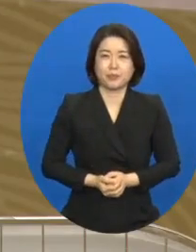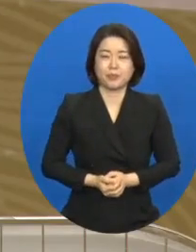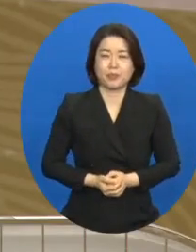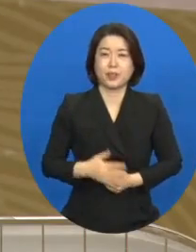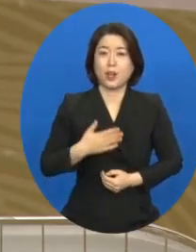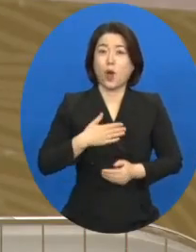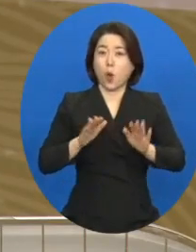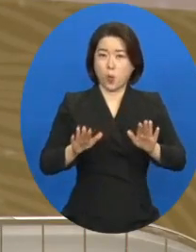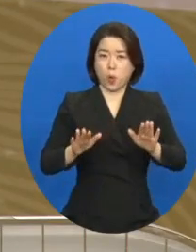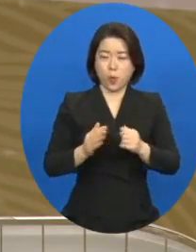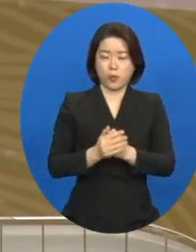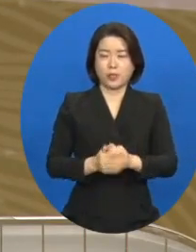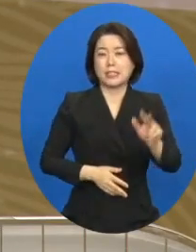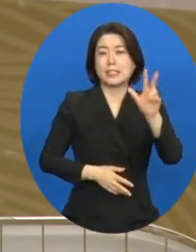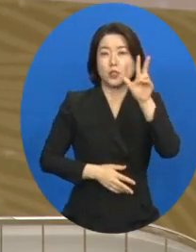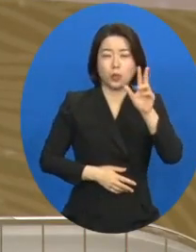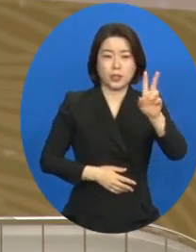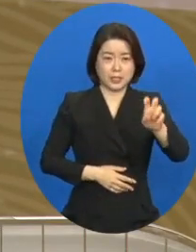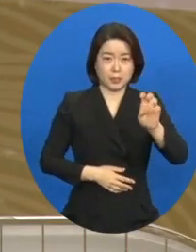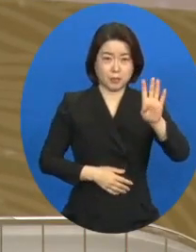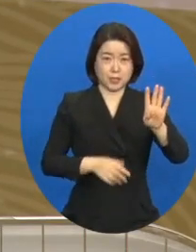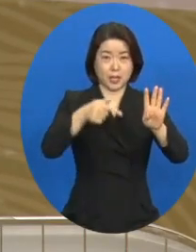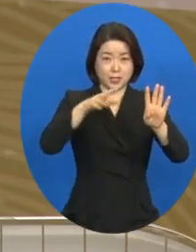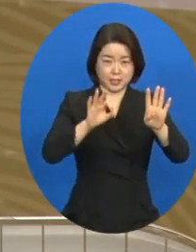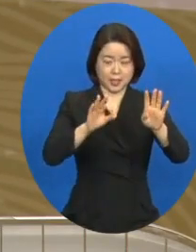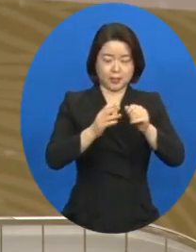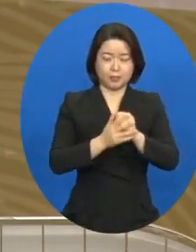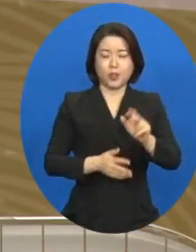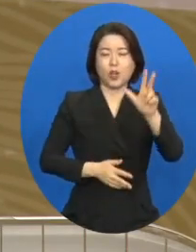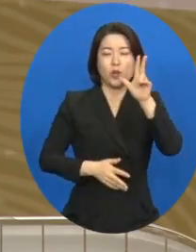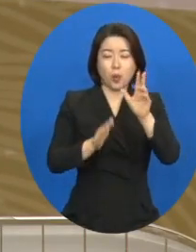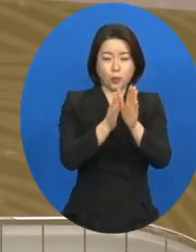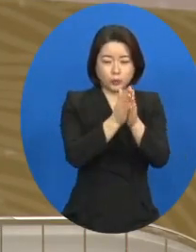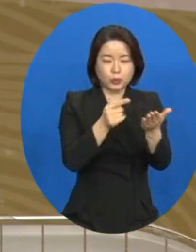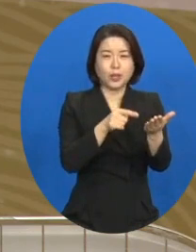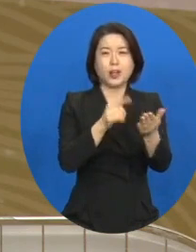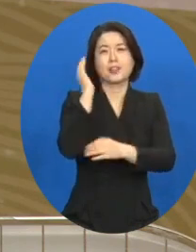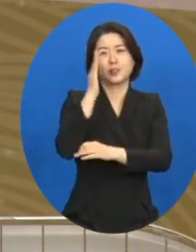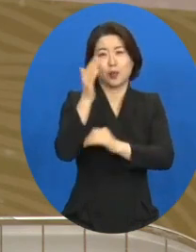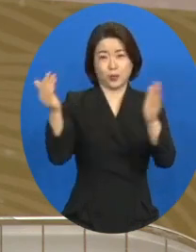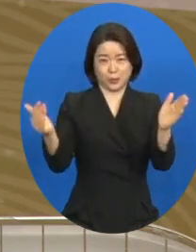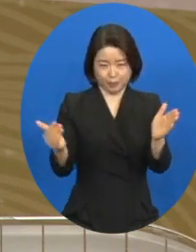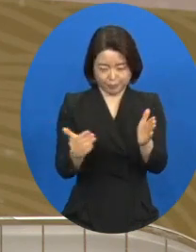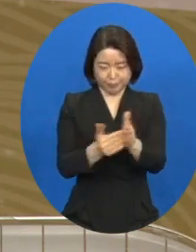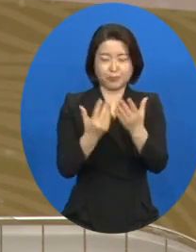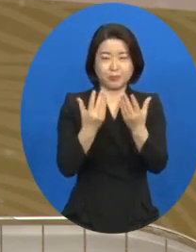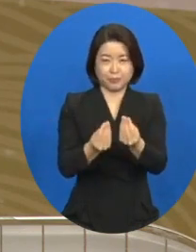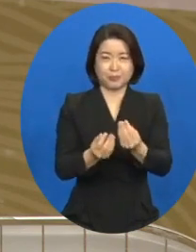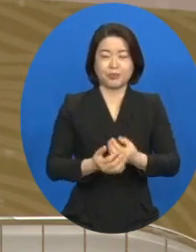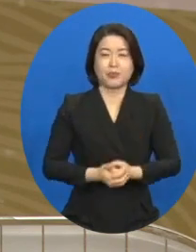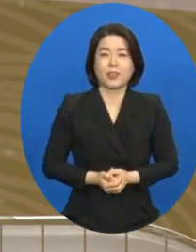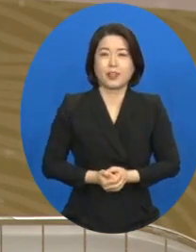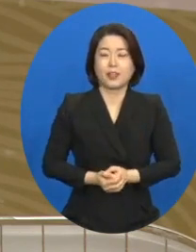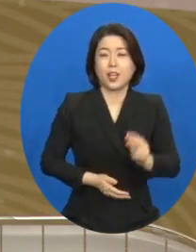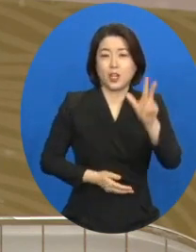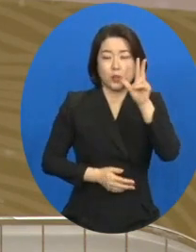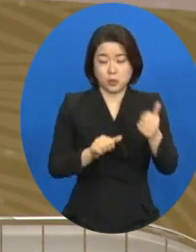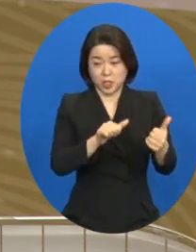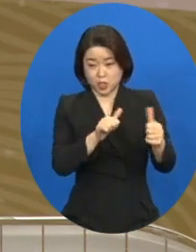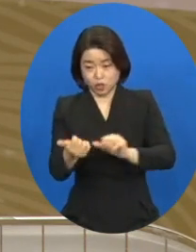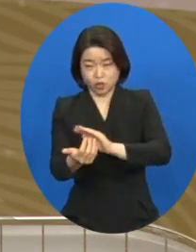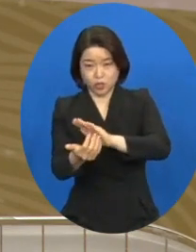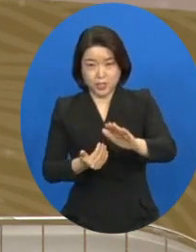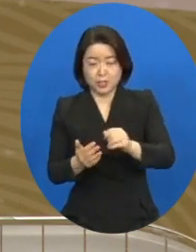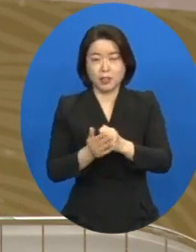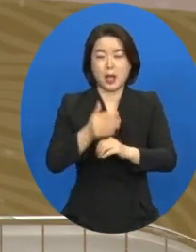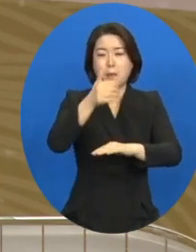저는 오늘 여호수아 24장으로 여호수아 설교를 마치게 됩니다. 여호수아가 이제 죽기 전에